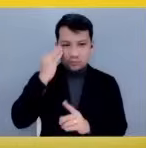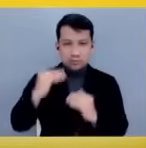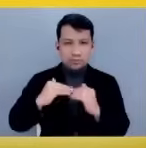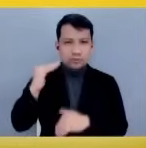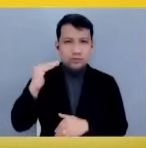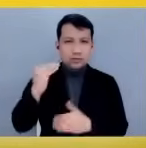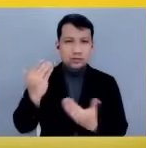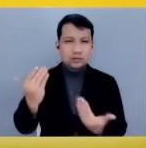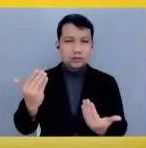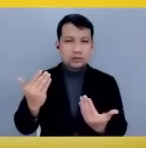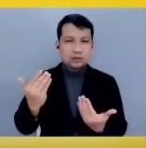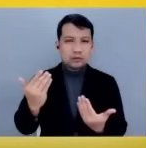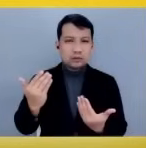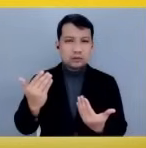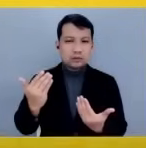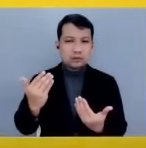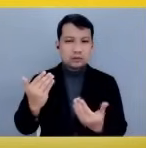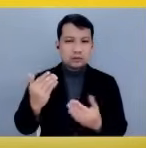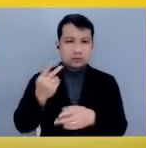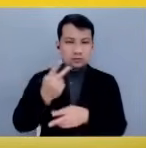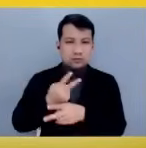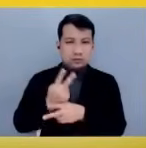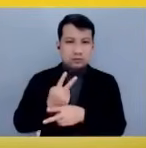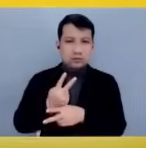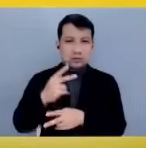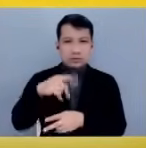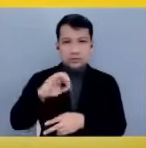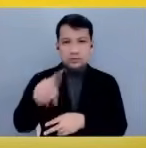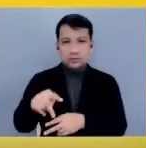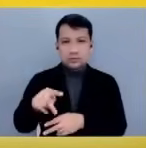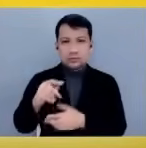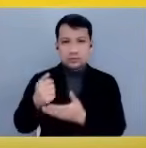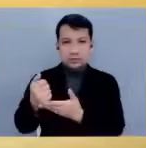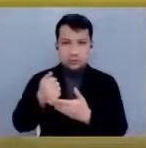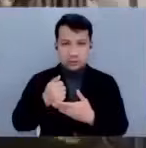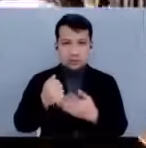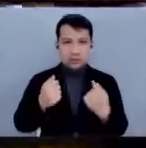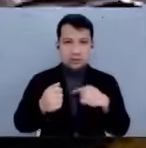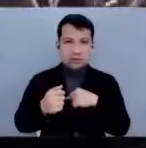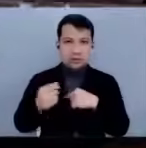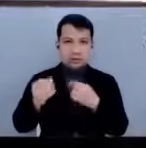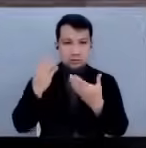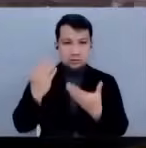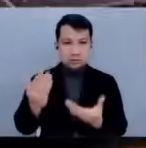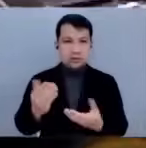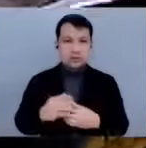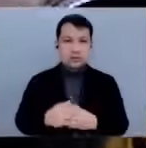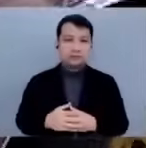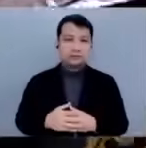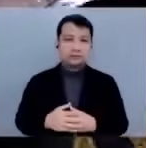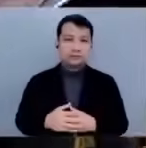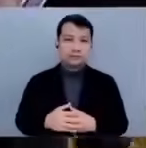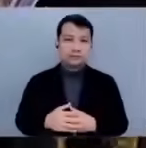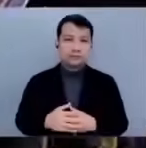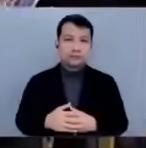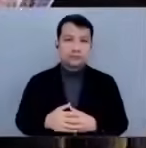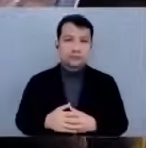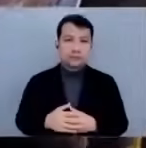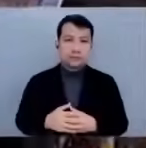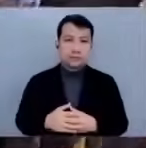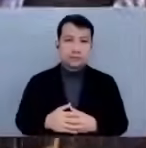having talks with the PNP who will be helping us in the operations. Handa na raw ang impounding area ng